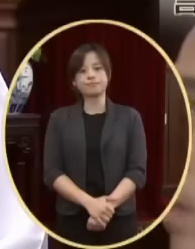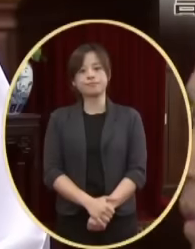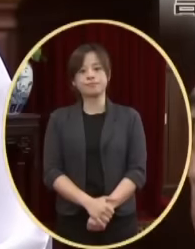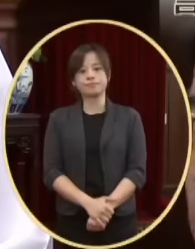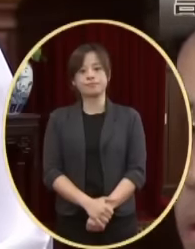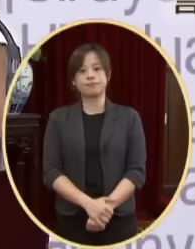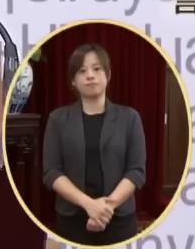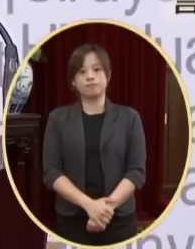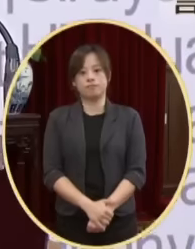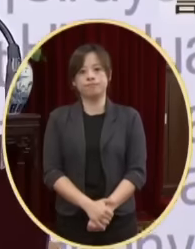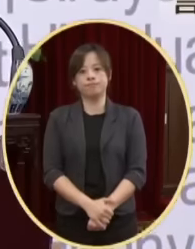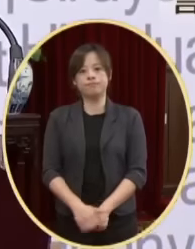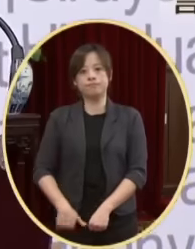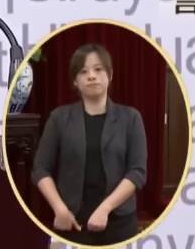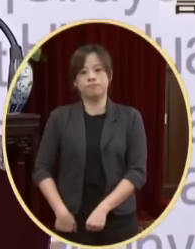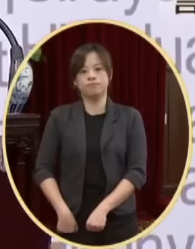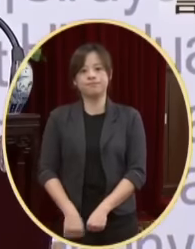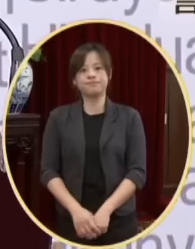Kabusan na tiram ko.